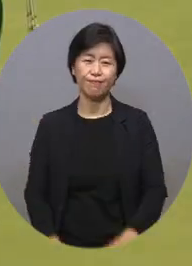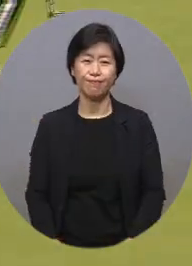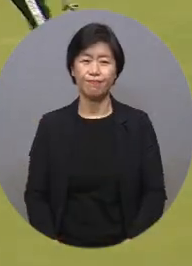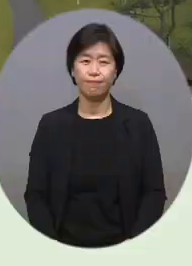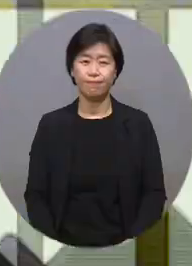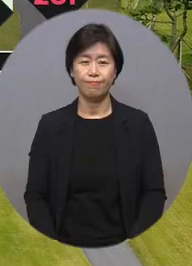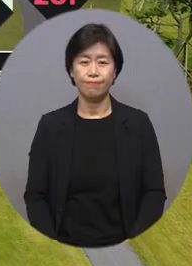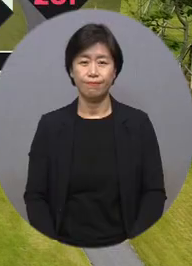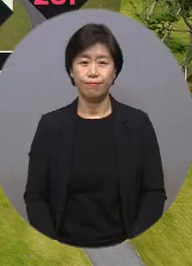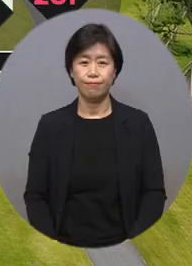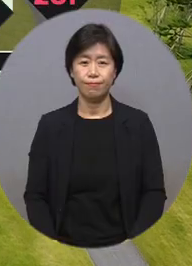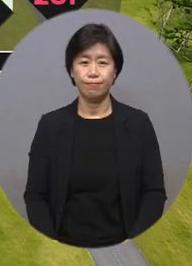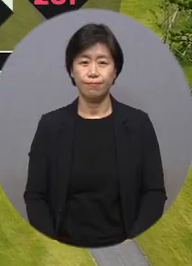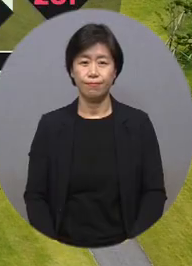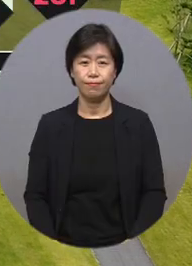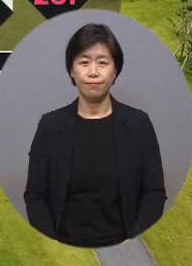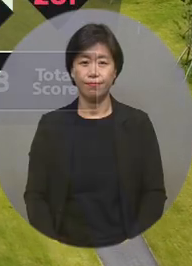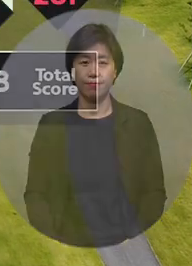그것이!